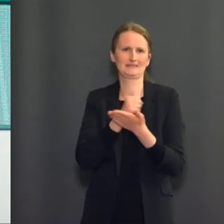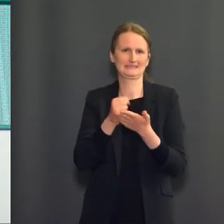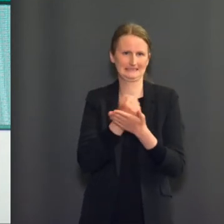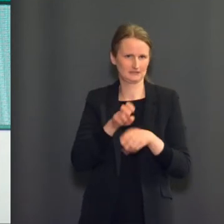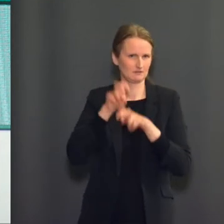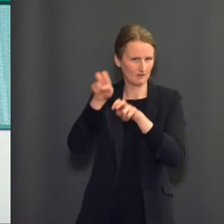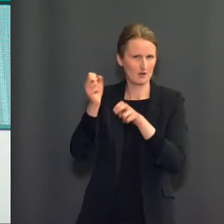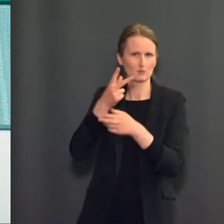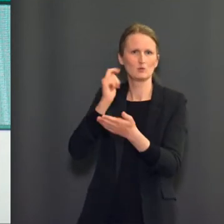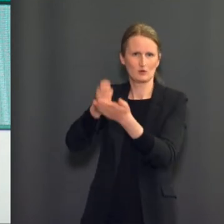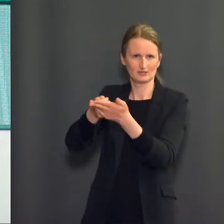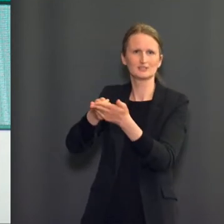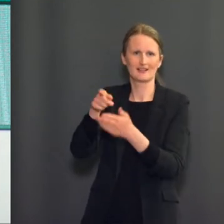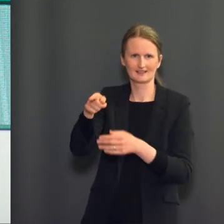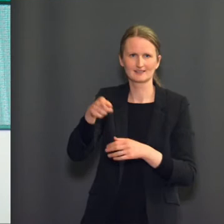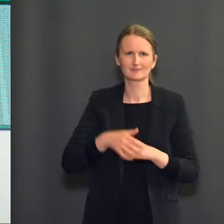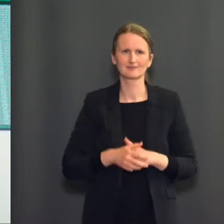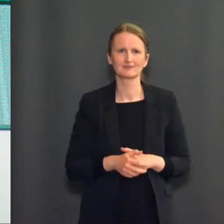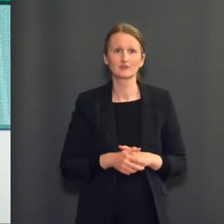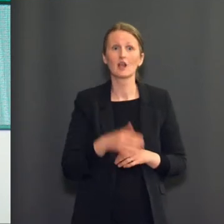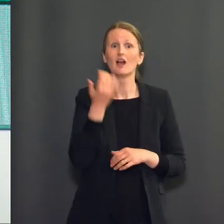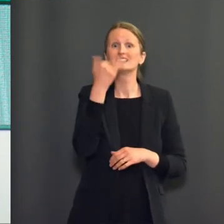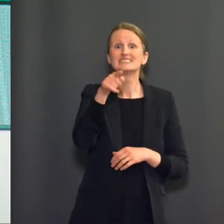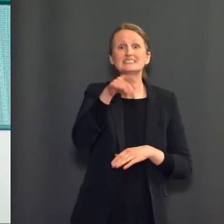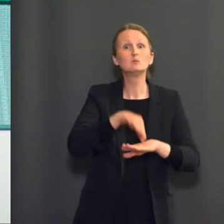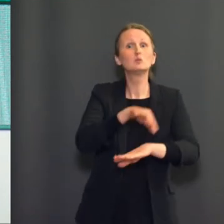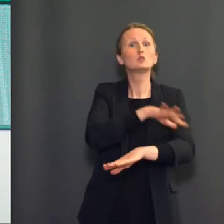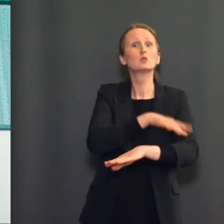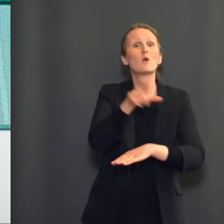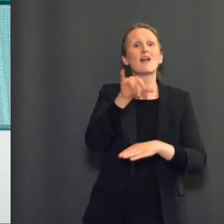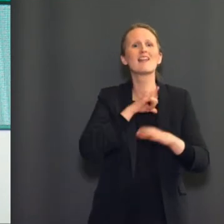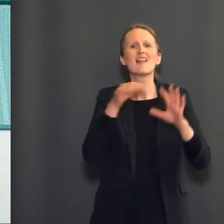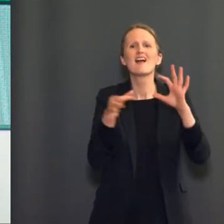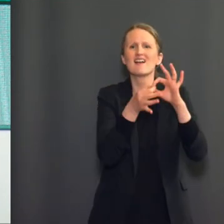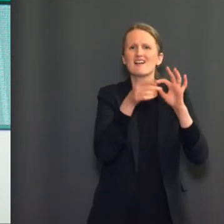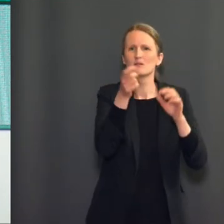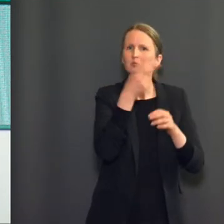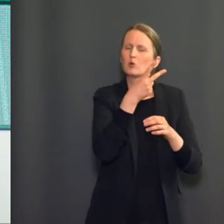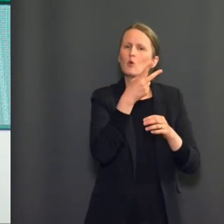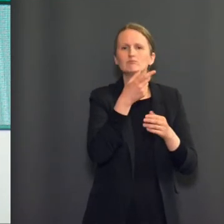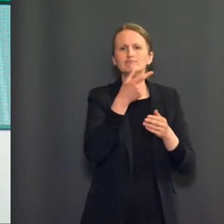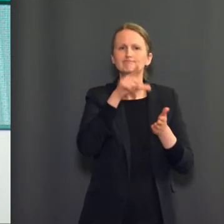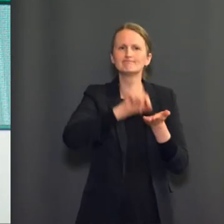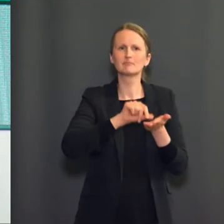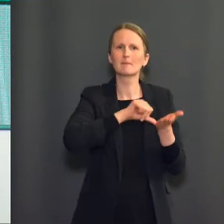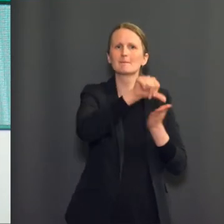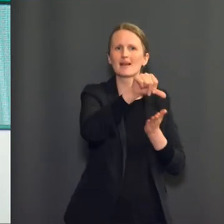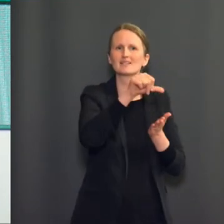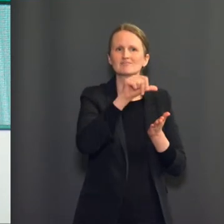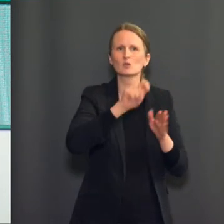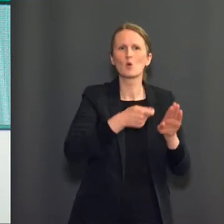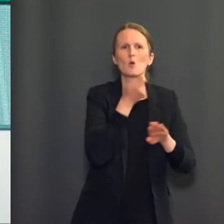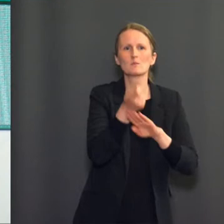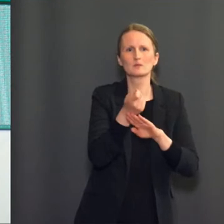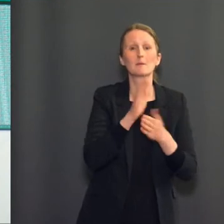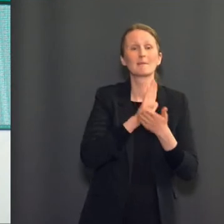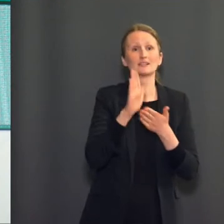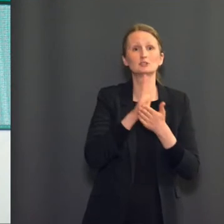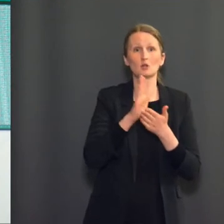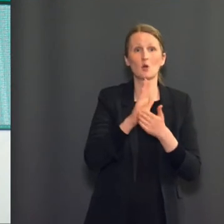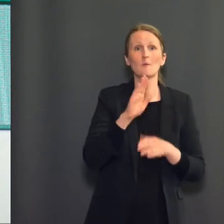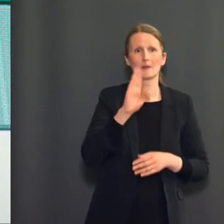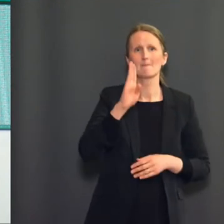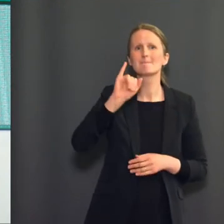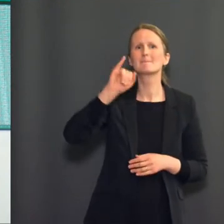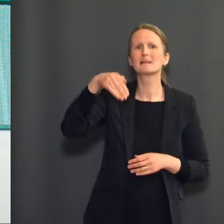régime préférentiel dans l'assurance maladie, par exemple le statut BIM, l'objectif est un remboursement